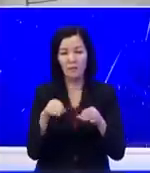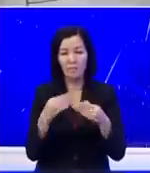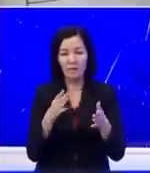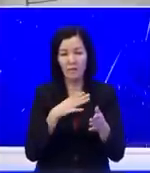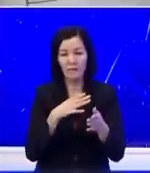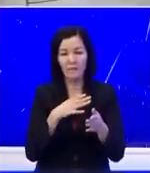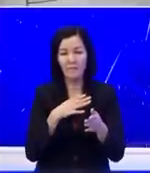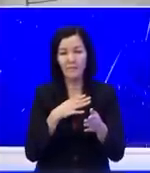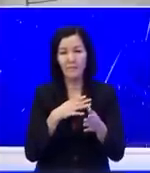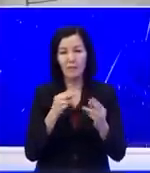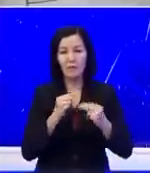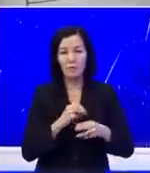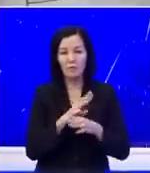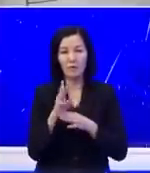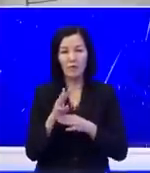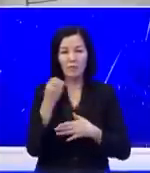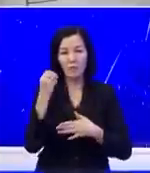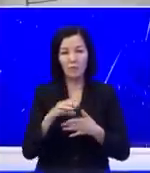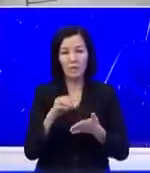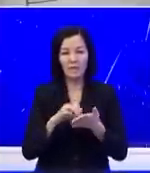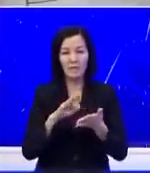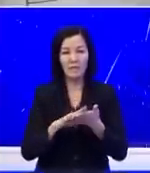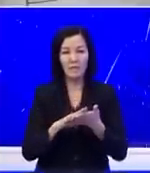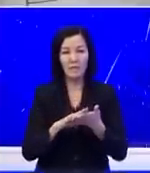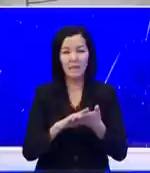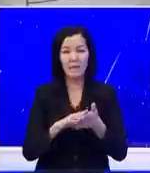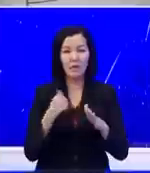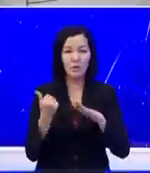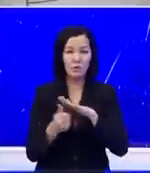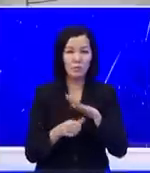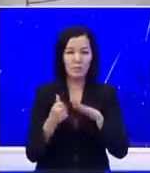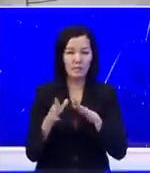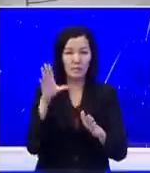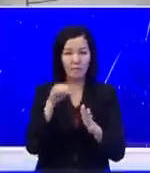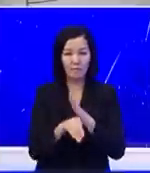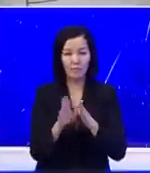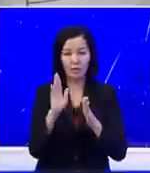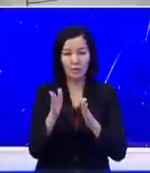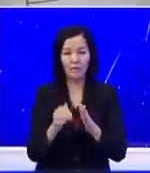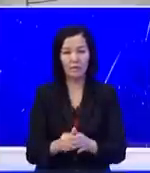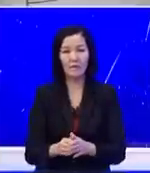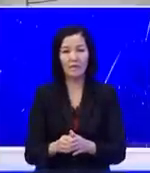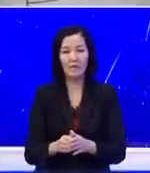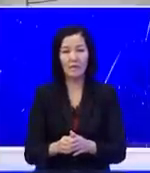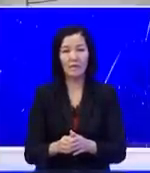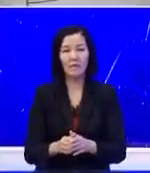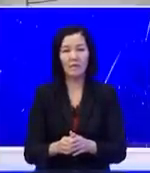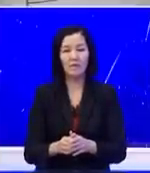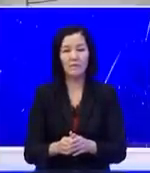қатар жұмыспен қамту орталықтарында тіркелген жұмыссыздар кіретін болды.